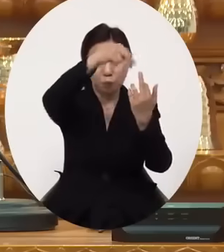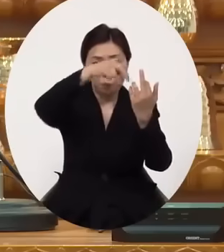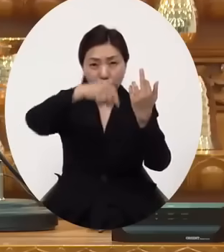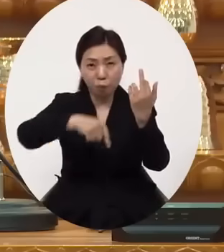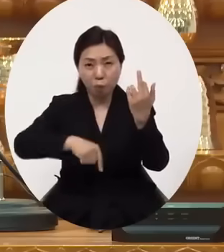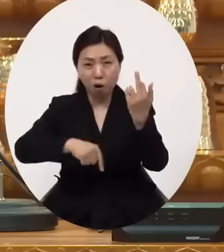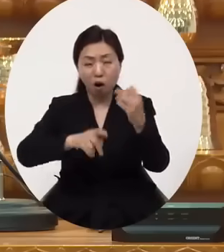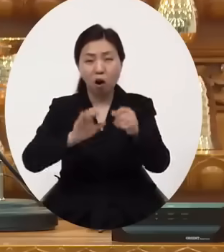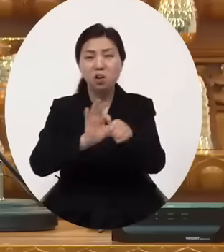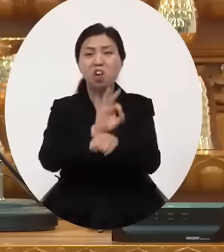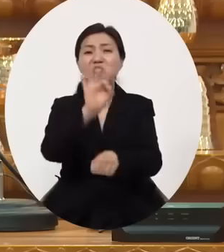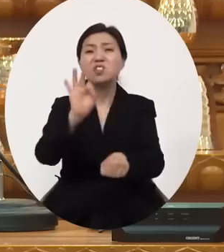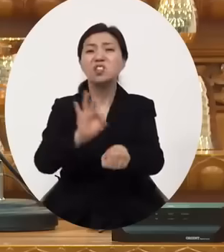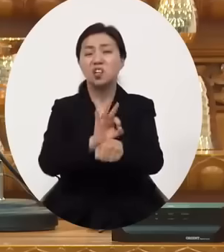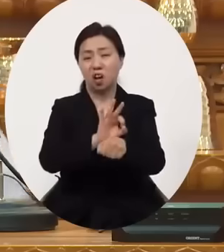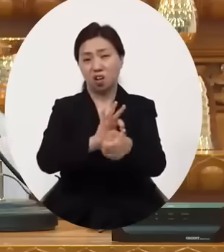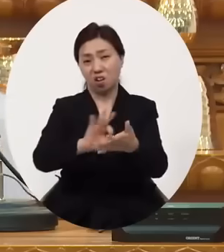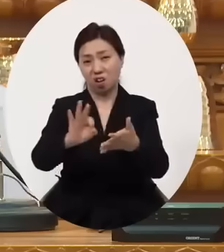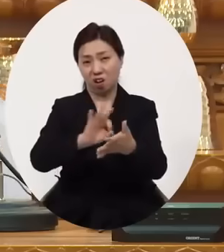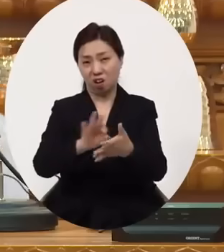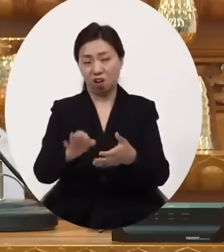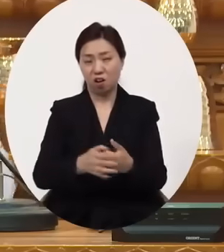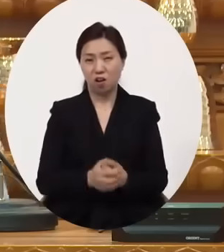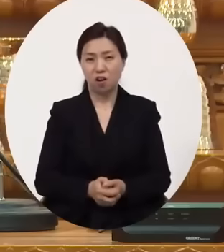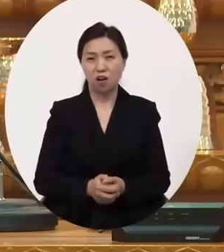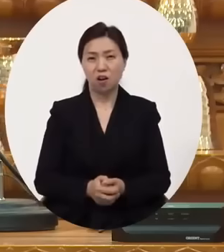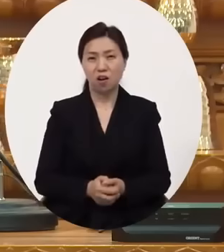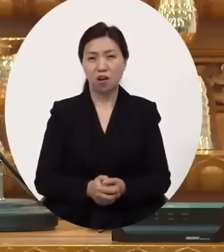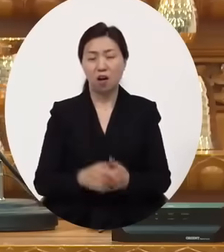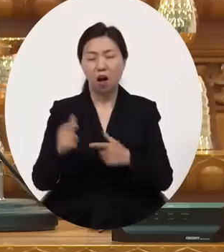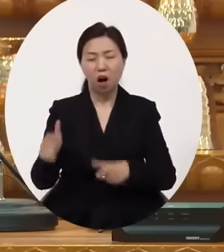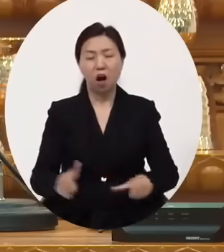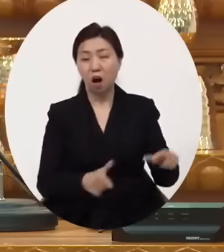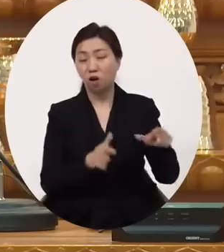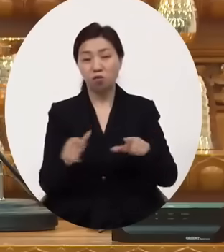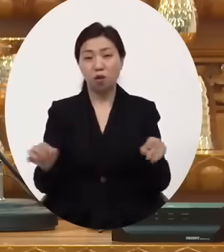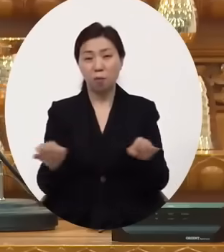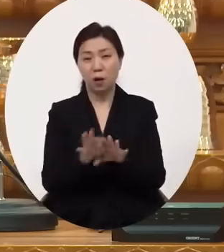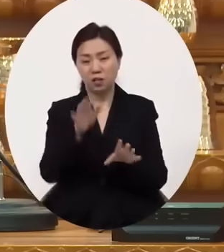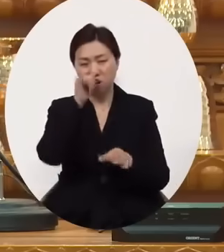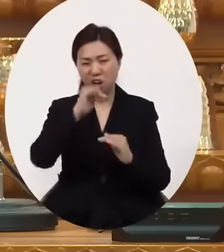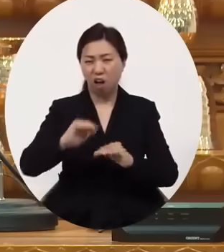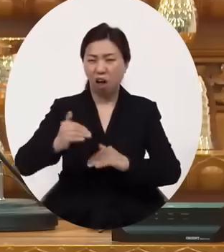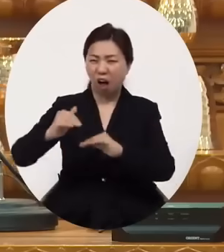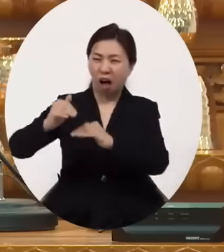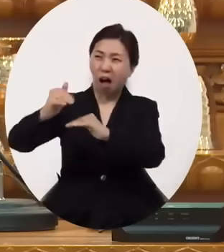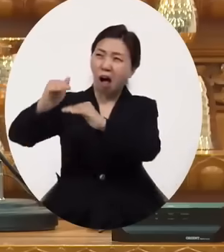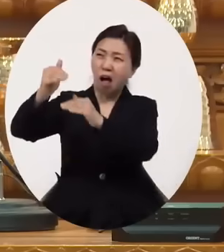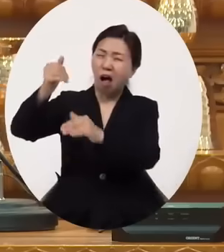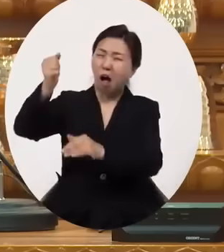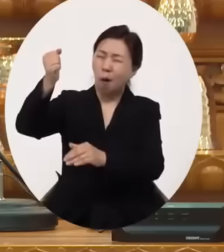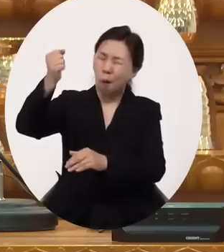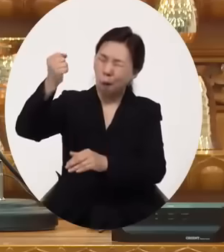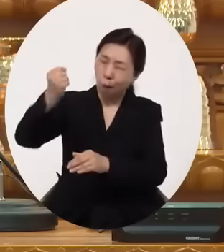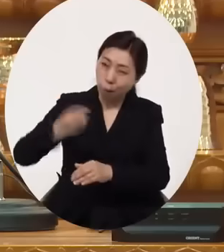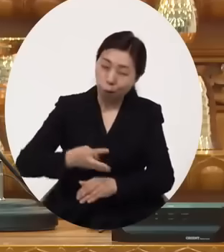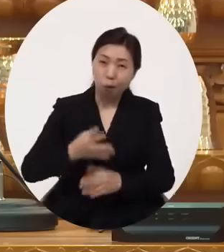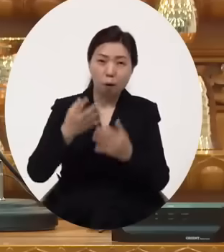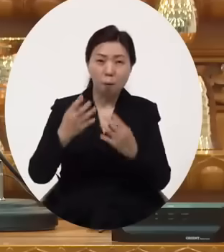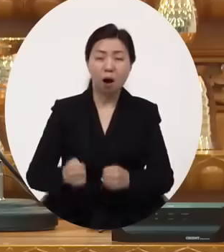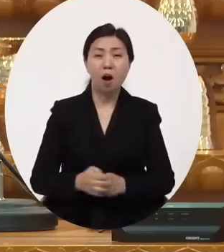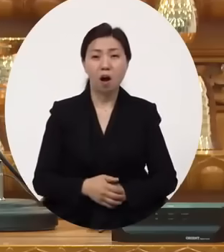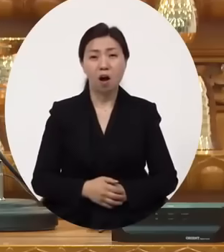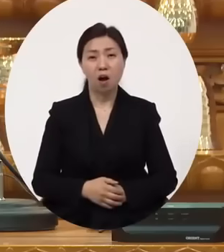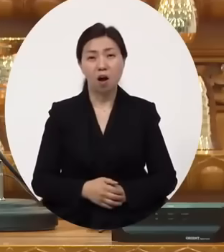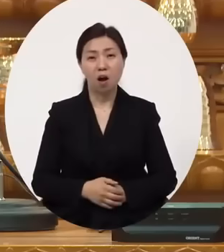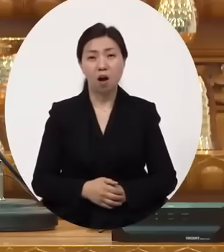굉장히 힘듭니다. 한 10시간 정도 걸려. 물론 여기 가파르면 시간이 짧게 걸리죠. 이 계단이 막 수도 없어요. 왜냐하면 우리가